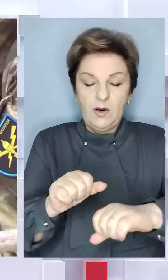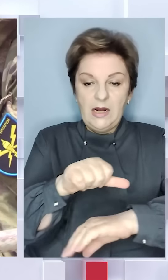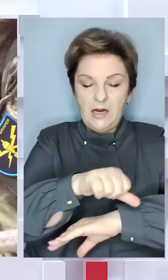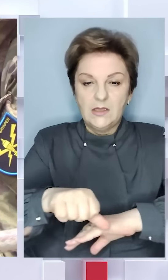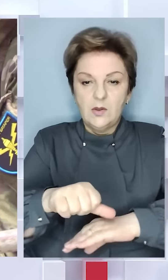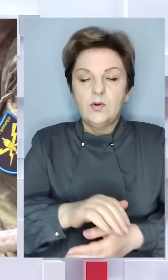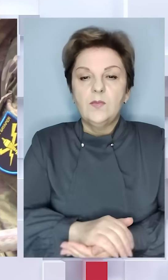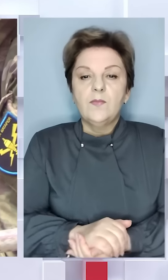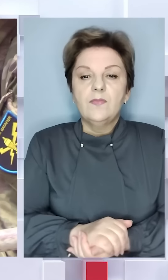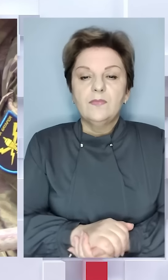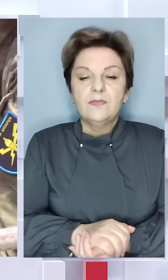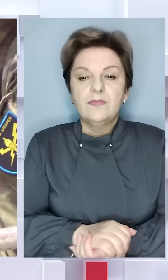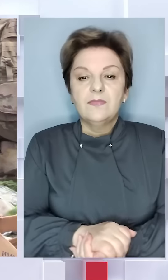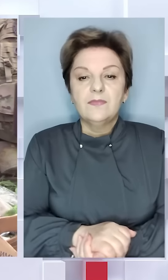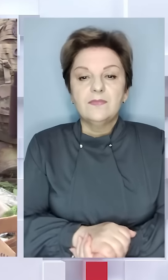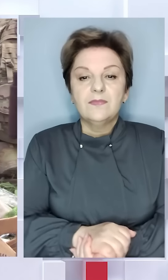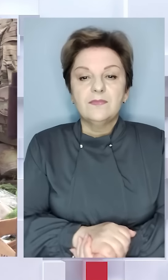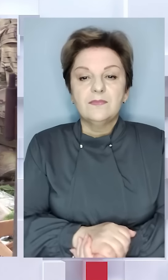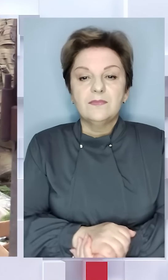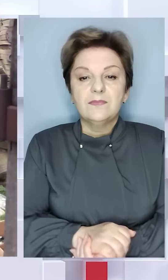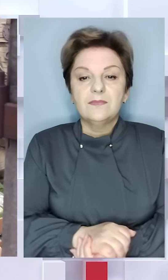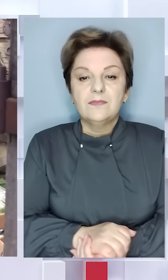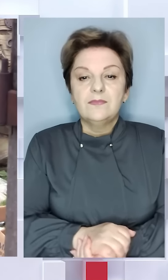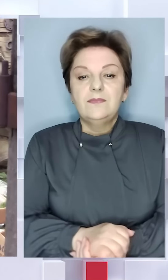По готовності одну міну вогонь.